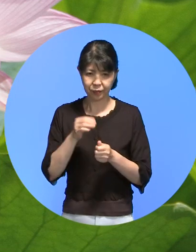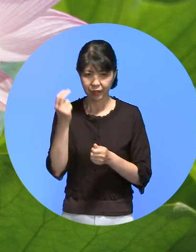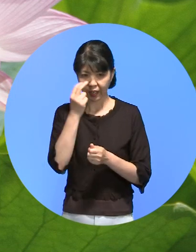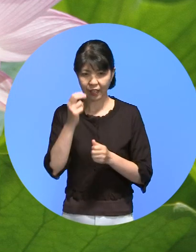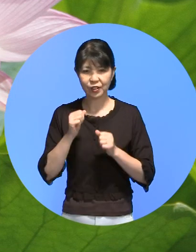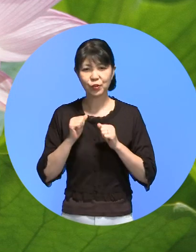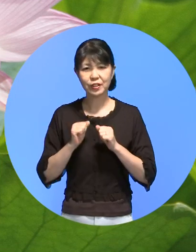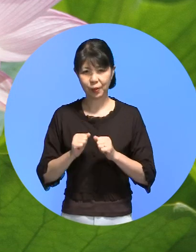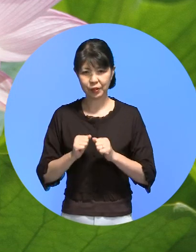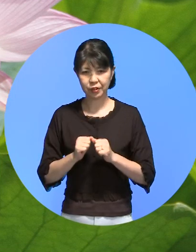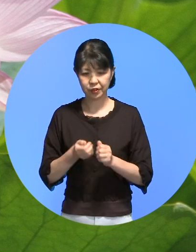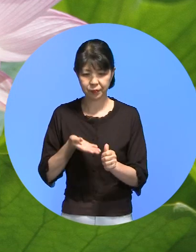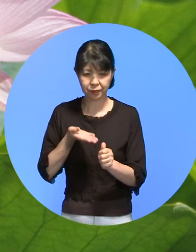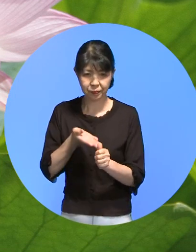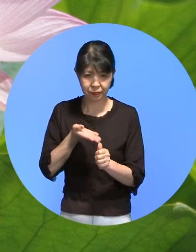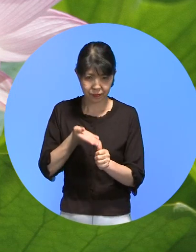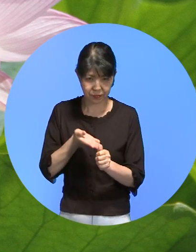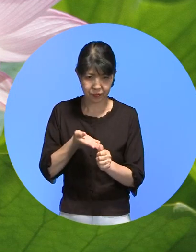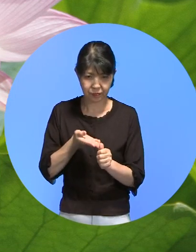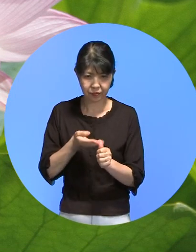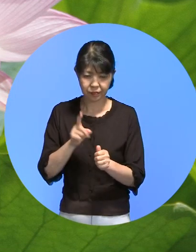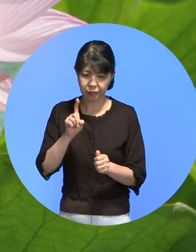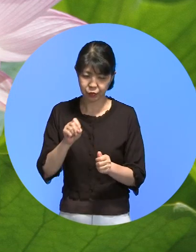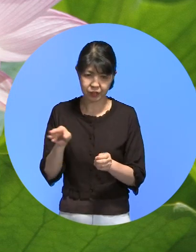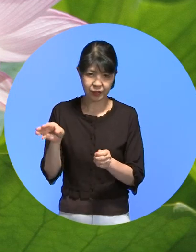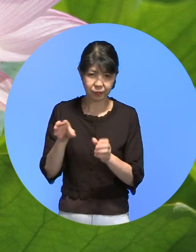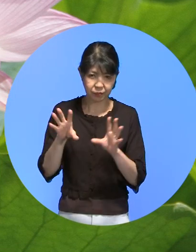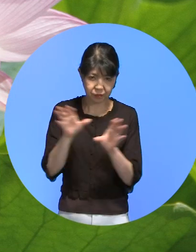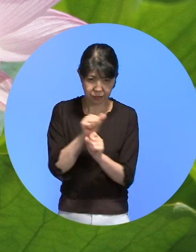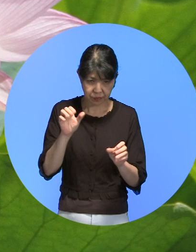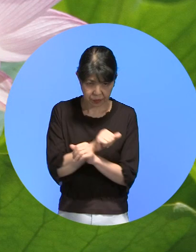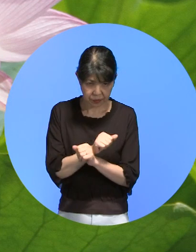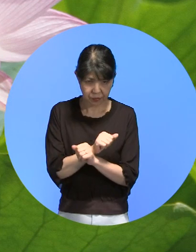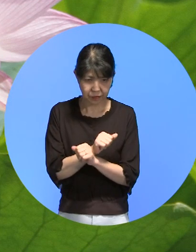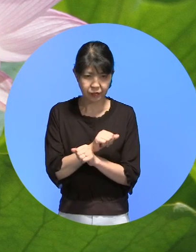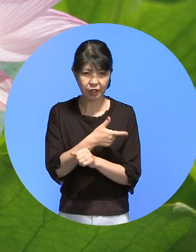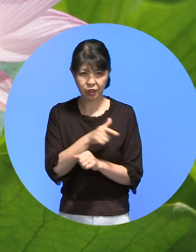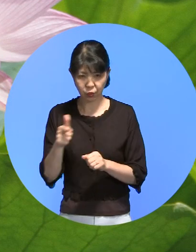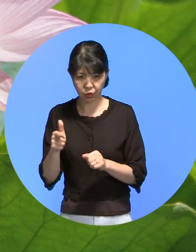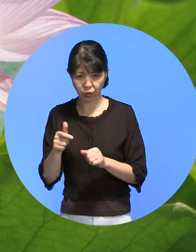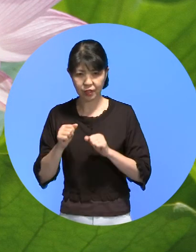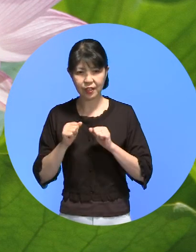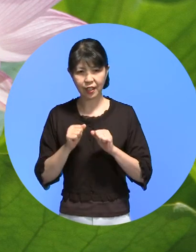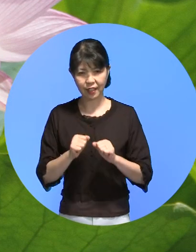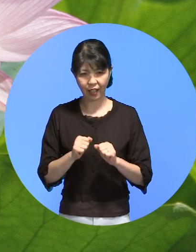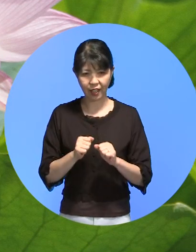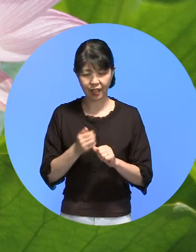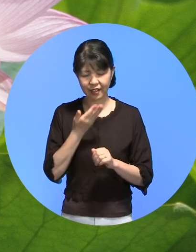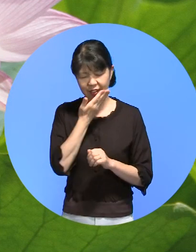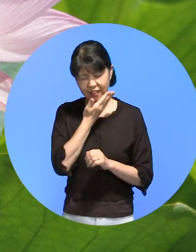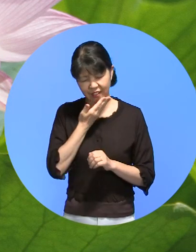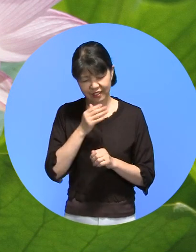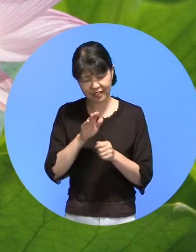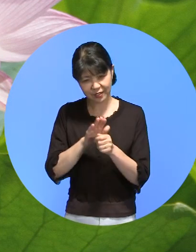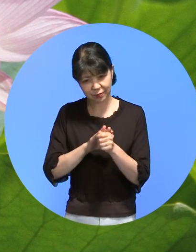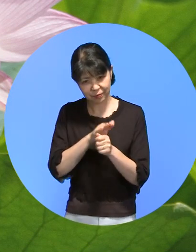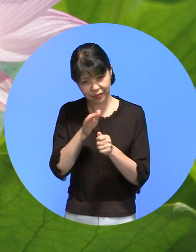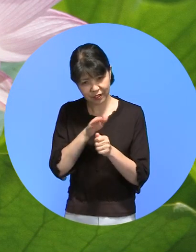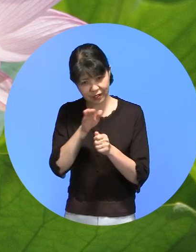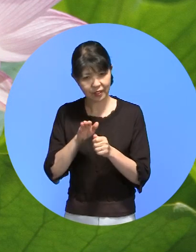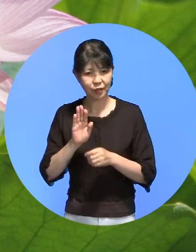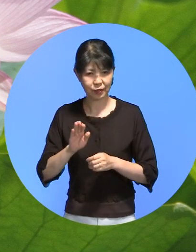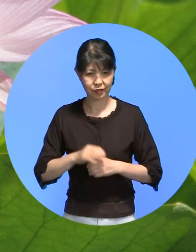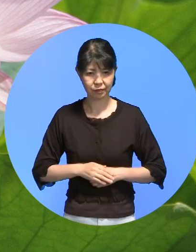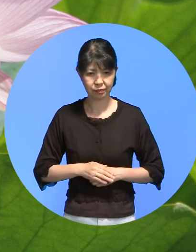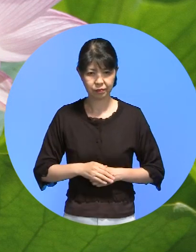民の協力を得て植栽管理を行っているもので、肥料やりやアブラムシの駆除などを行いながら丹精を